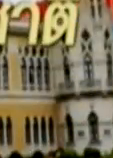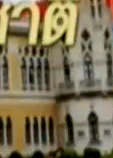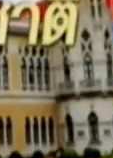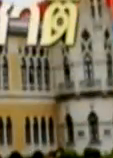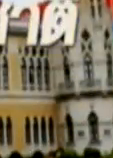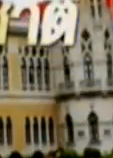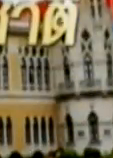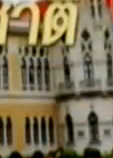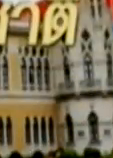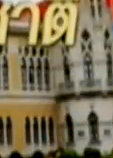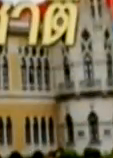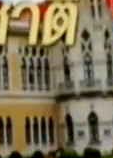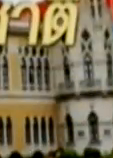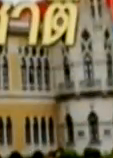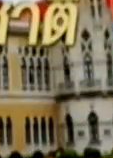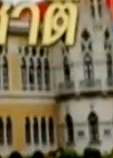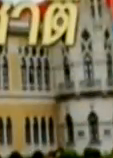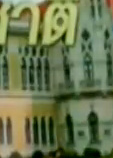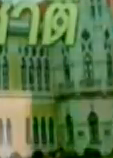ชน